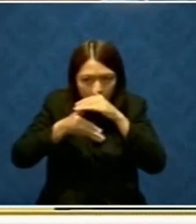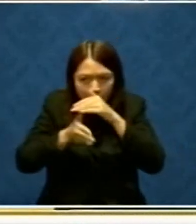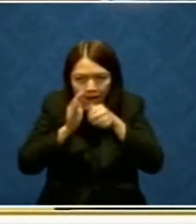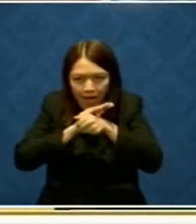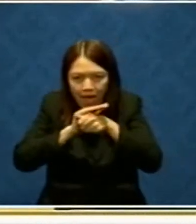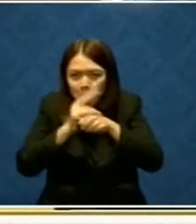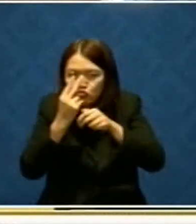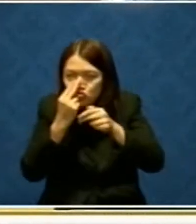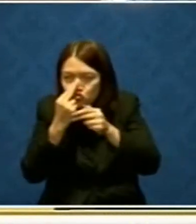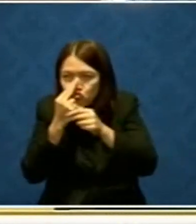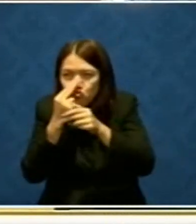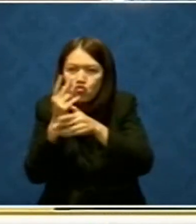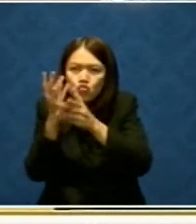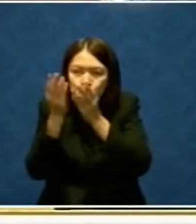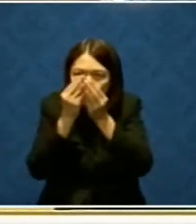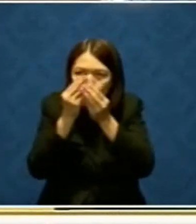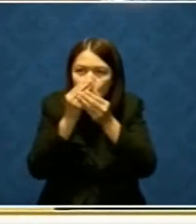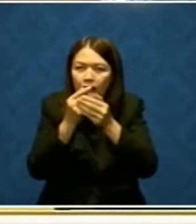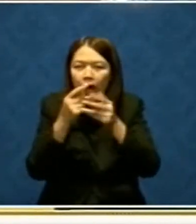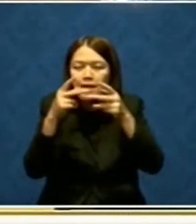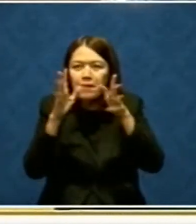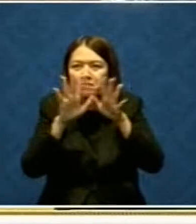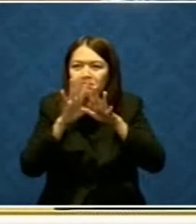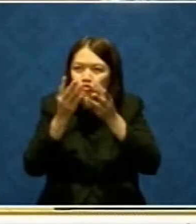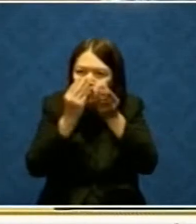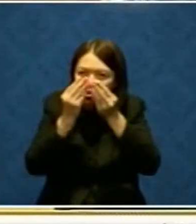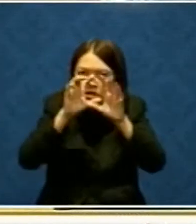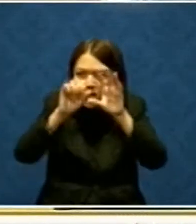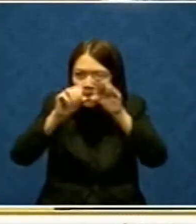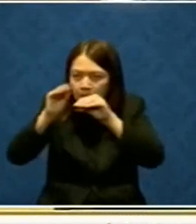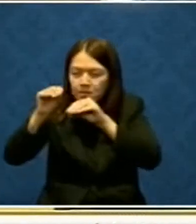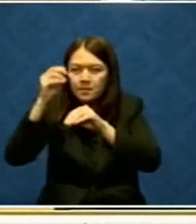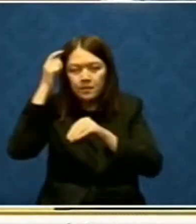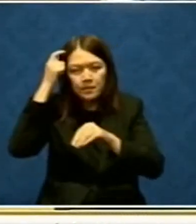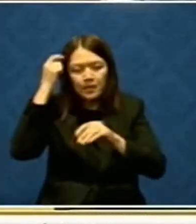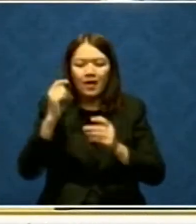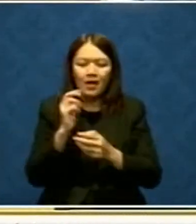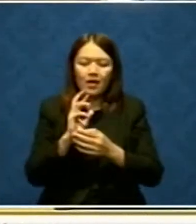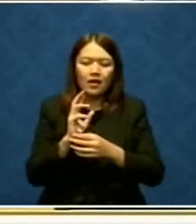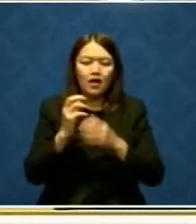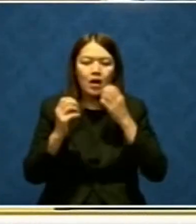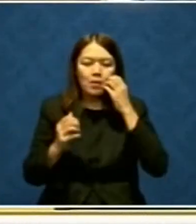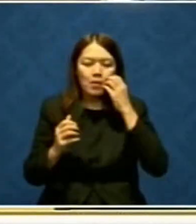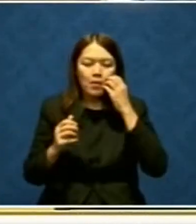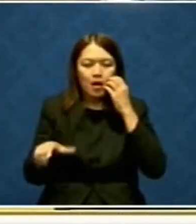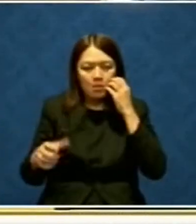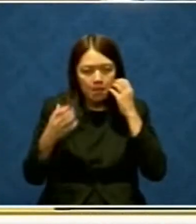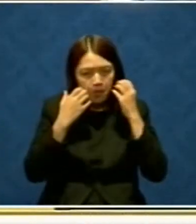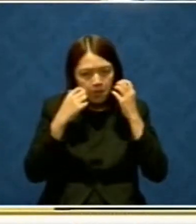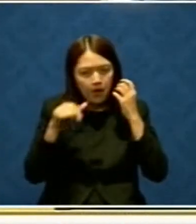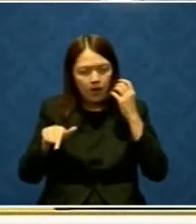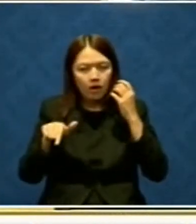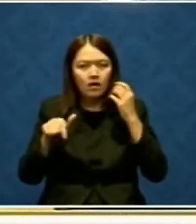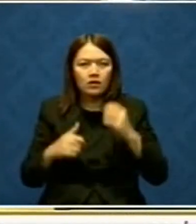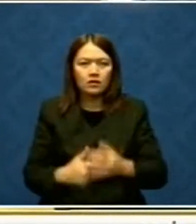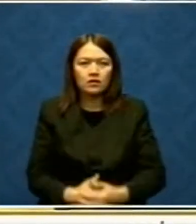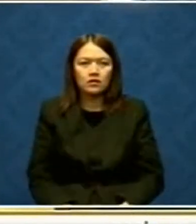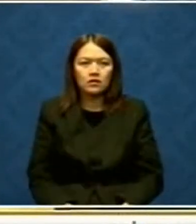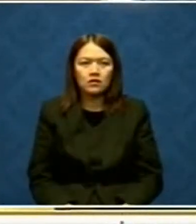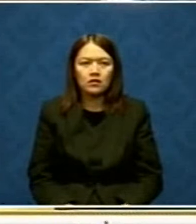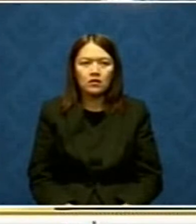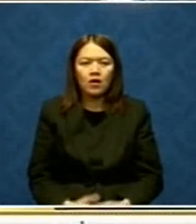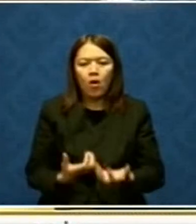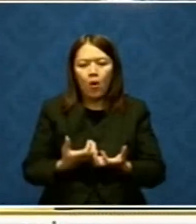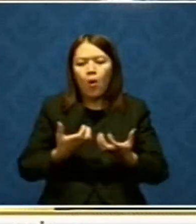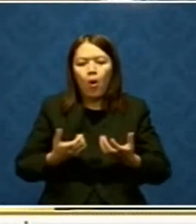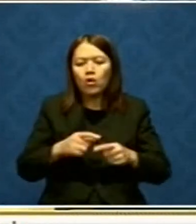ชันแล้วระบบสื่อสารที่เราใช้มาแต่ไหนแต่ไรมันเป็นระบบนาโต้เพราะเครื่องมือยุทโธป